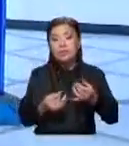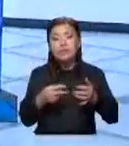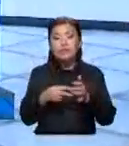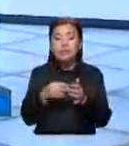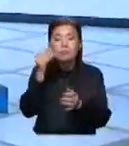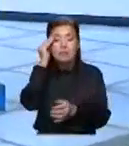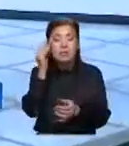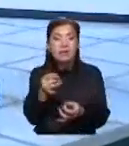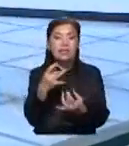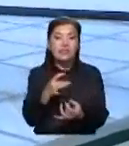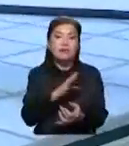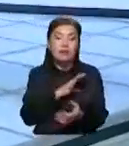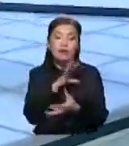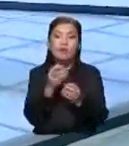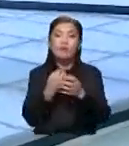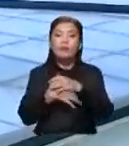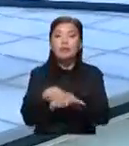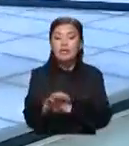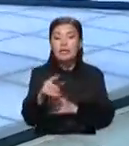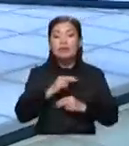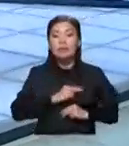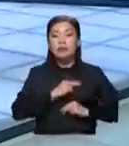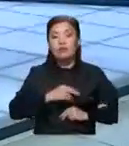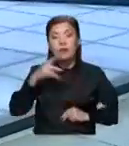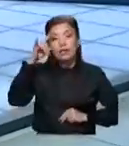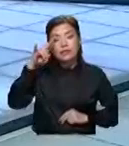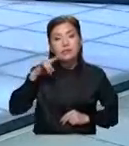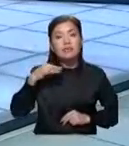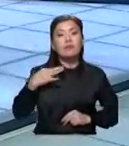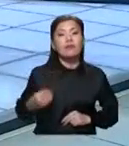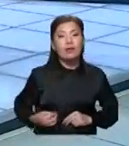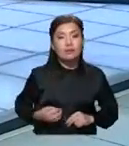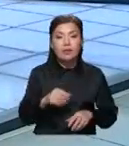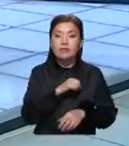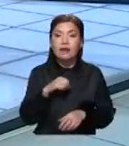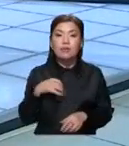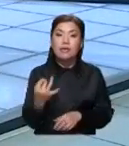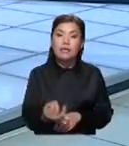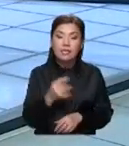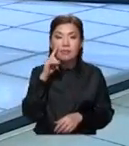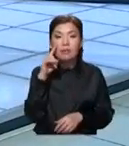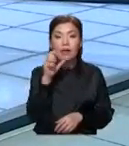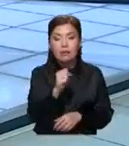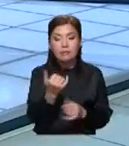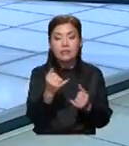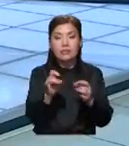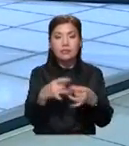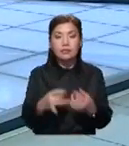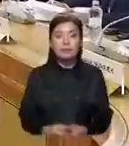иным высказываниям и делали прогнозы относительно сотрудничества Казахстана и Франции. Самые яркие замечания в материале Даны